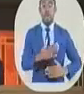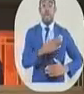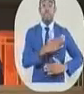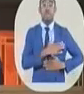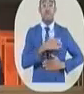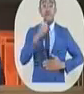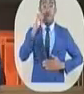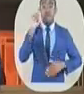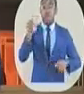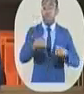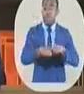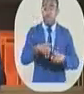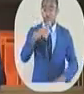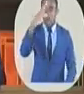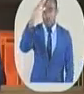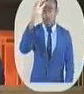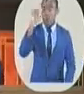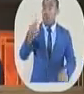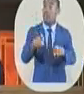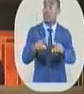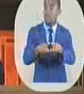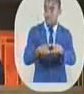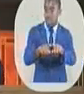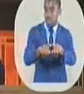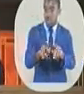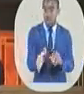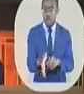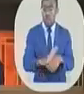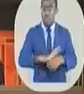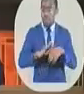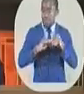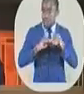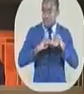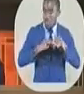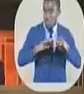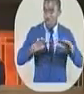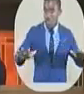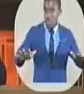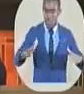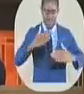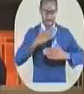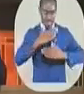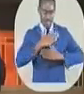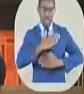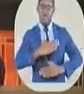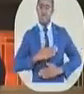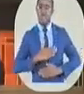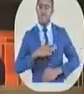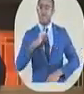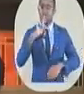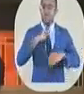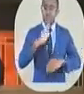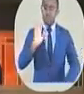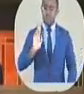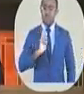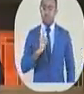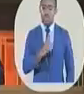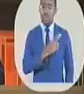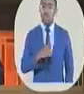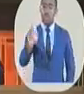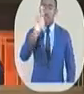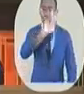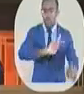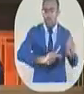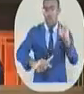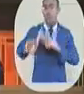Mes chers compatriotes, cette crise sanitaire qui impacte l'ensemble de nos